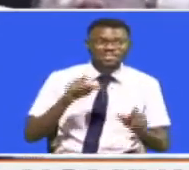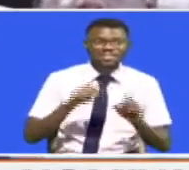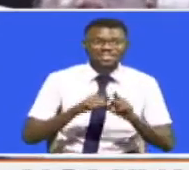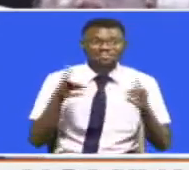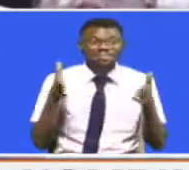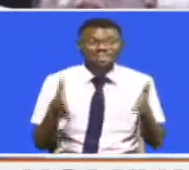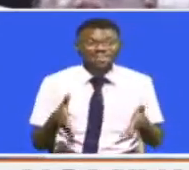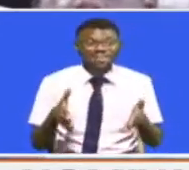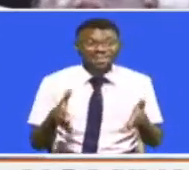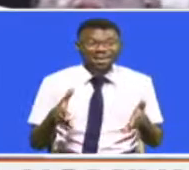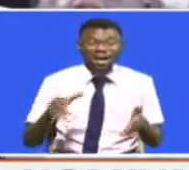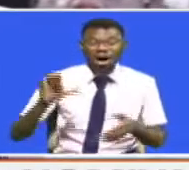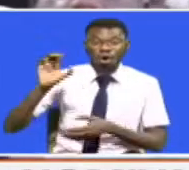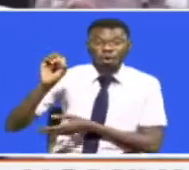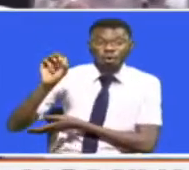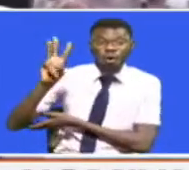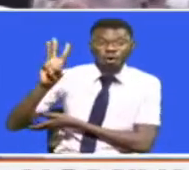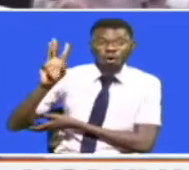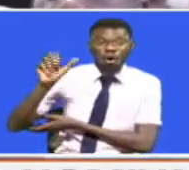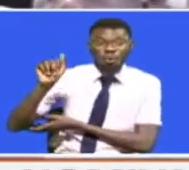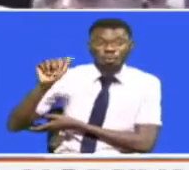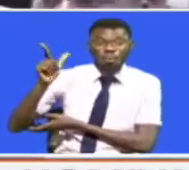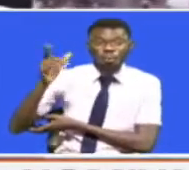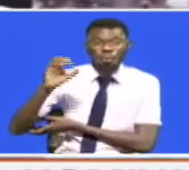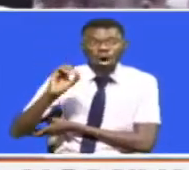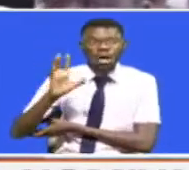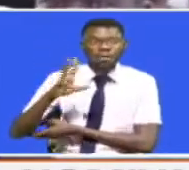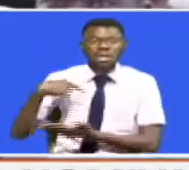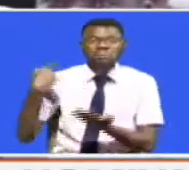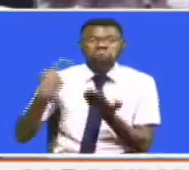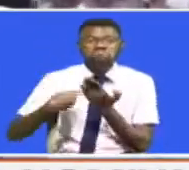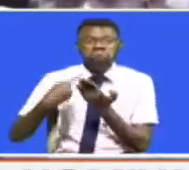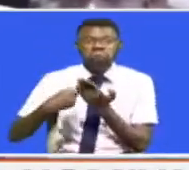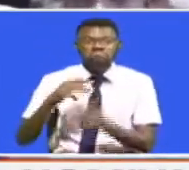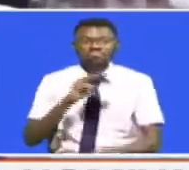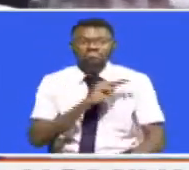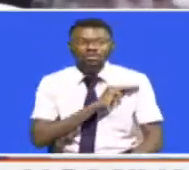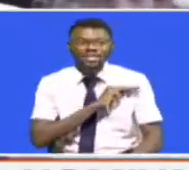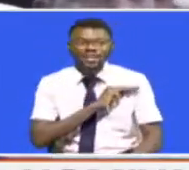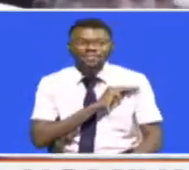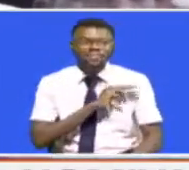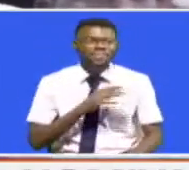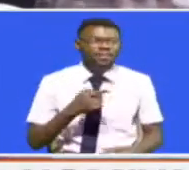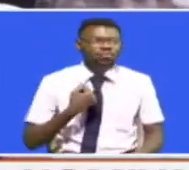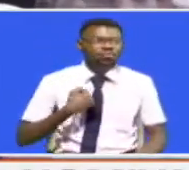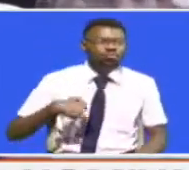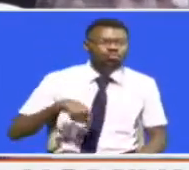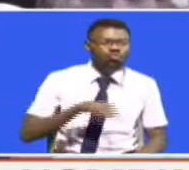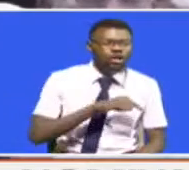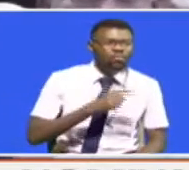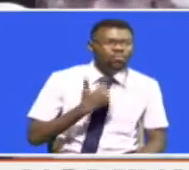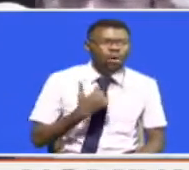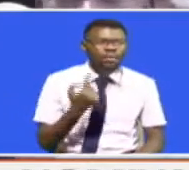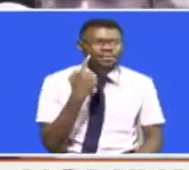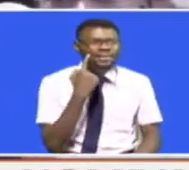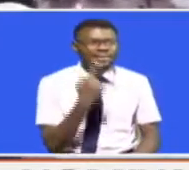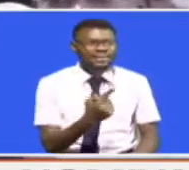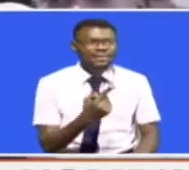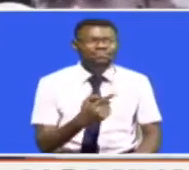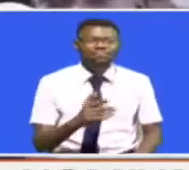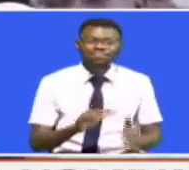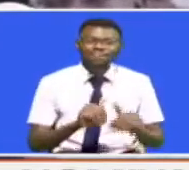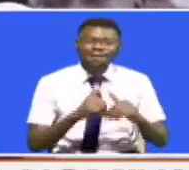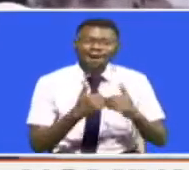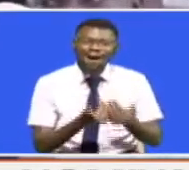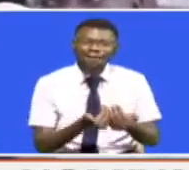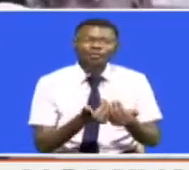of Owalo, the white missionaries and all that. And we are trying to connect that so that we can see how to build a brand